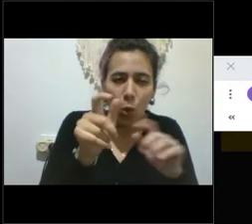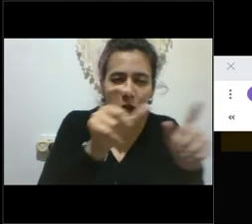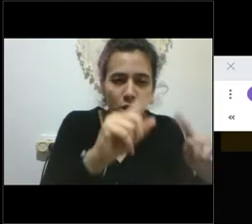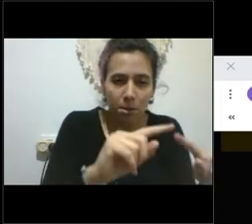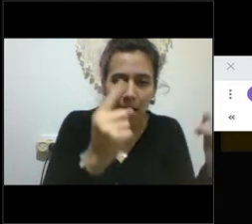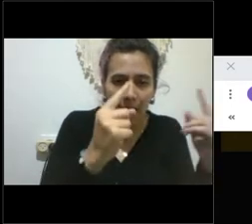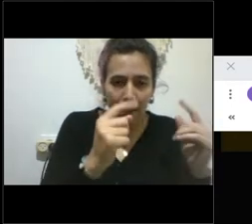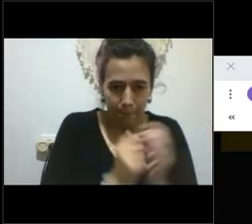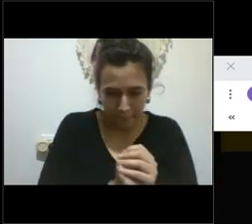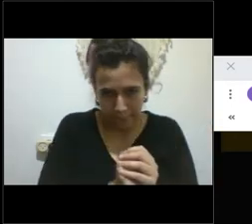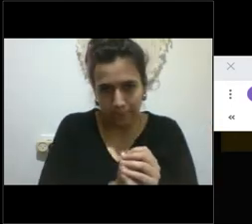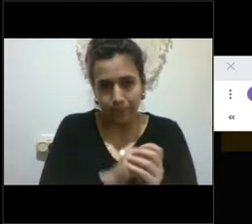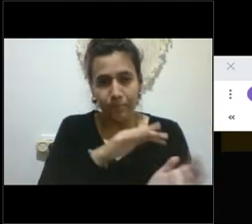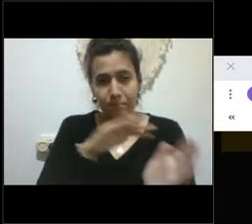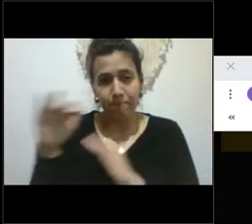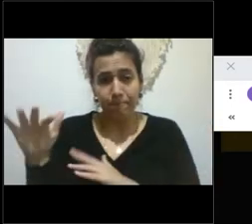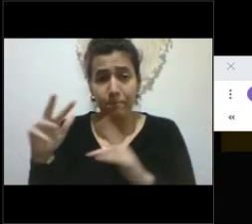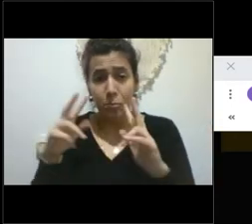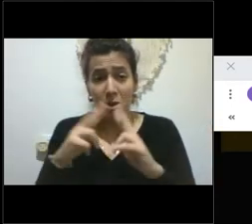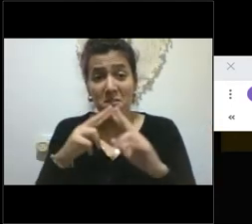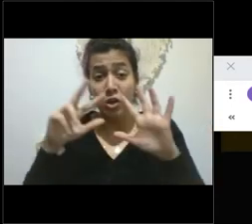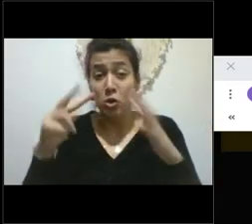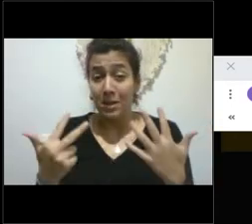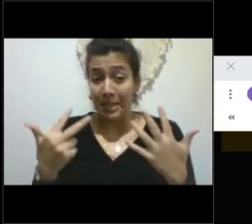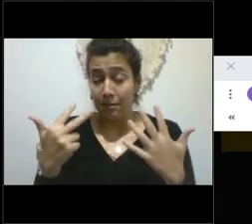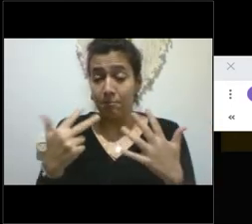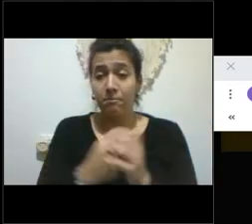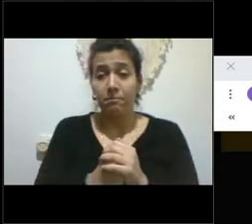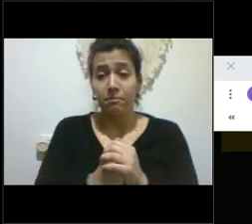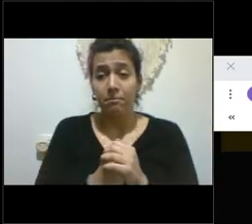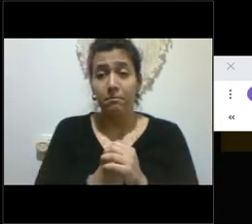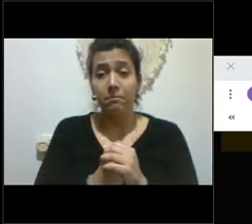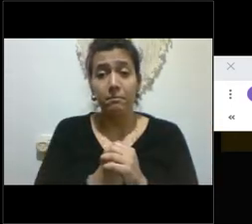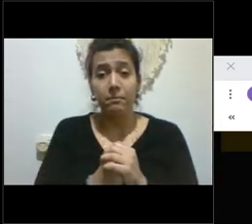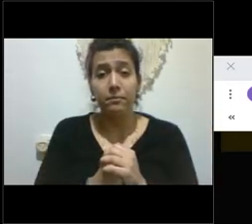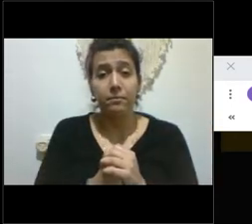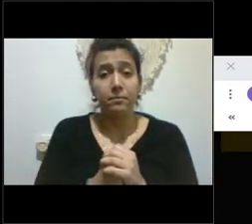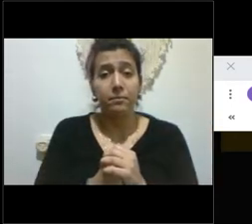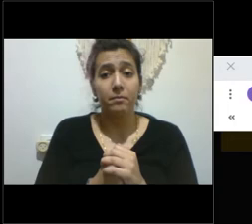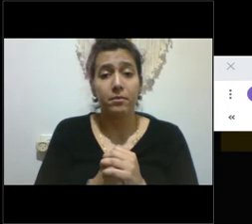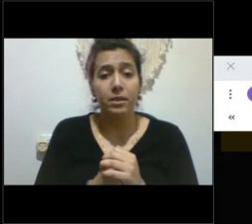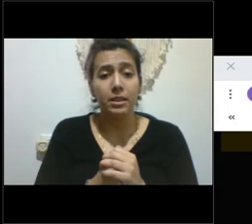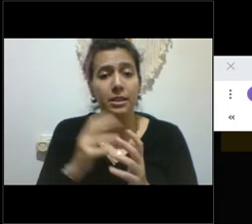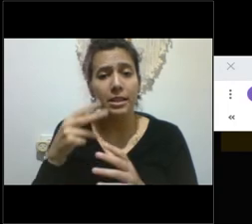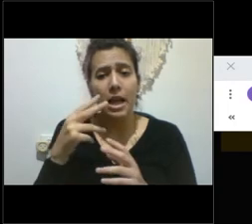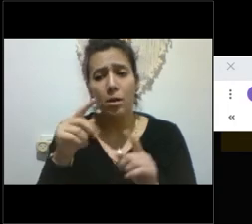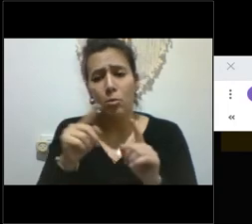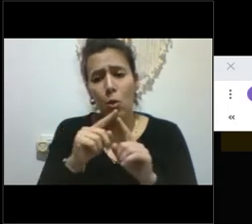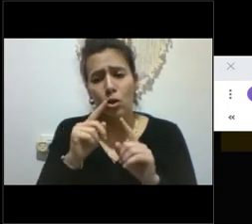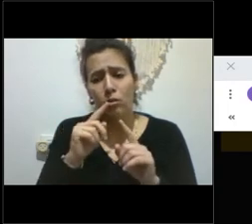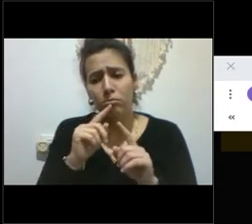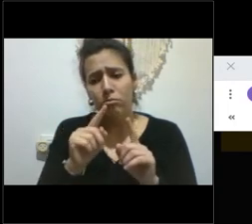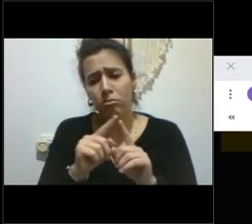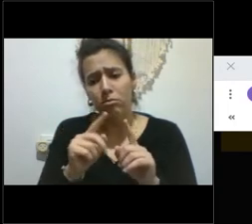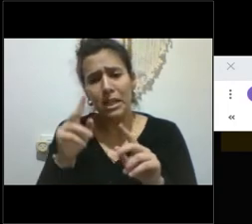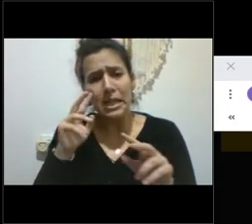מפגש מיני, זה בעצם יהיה סוג של overview של כל הקורס, ואנחנו